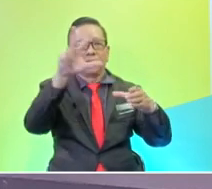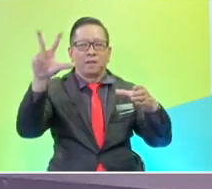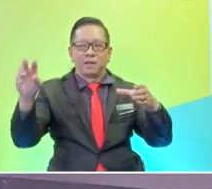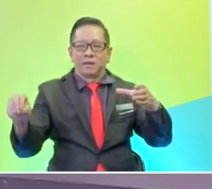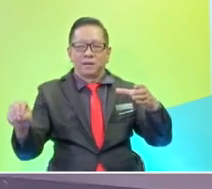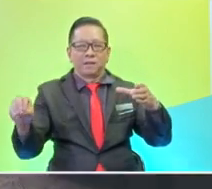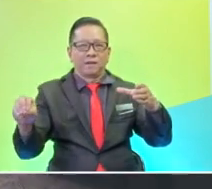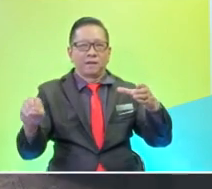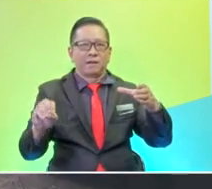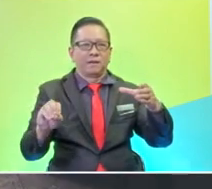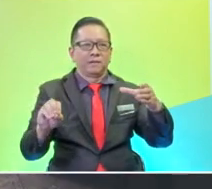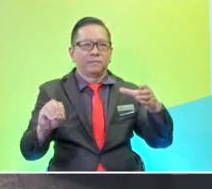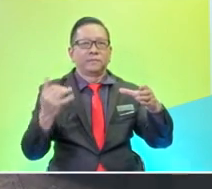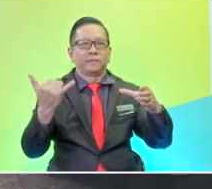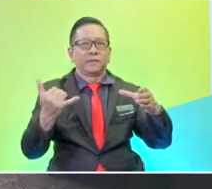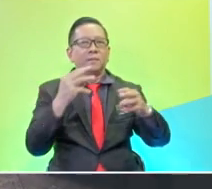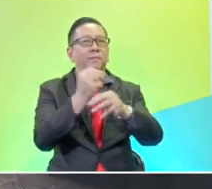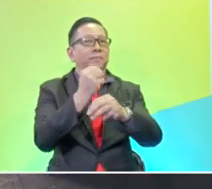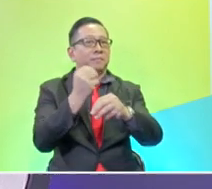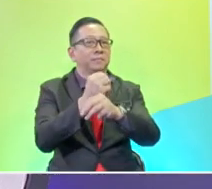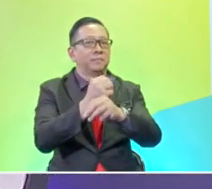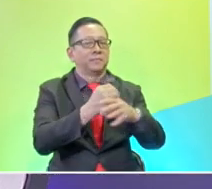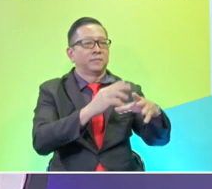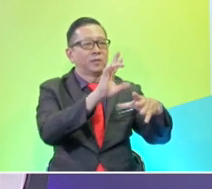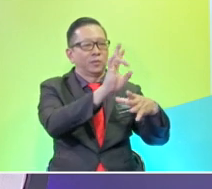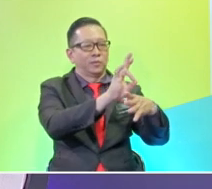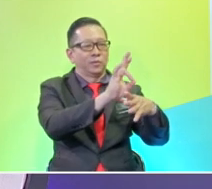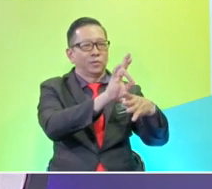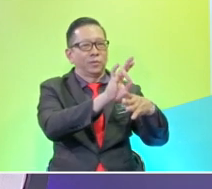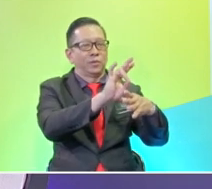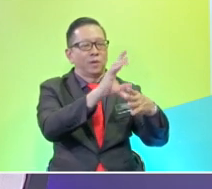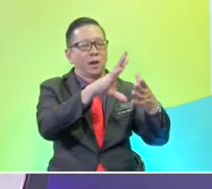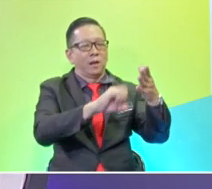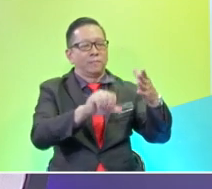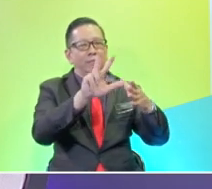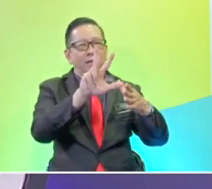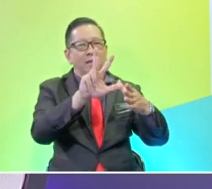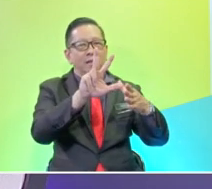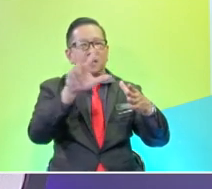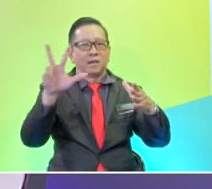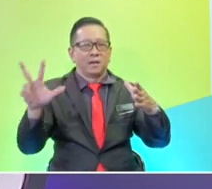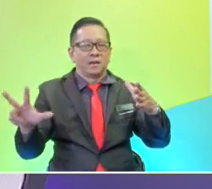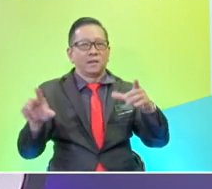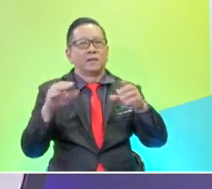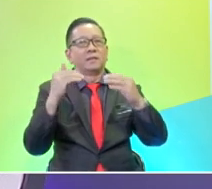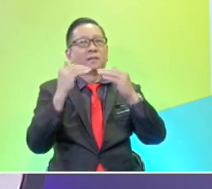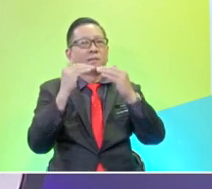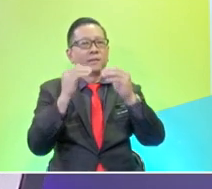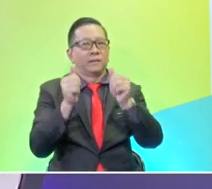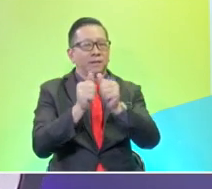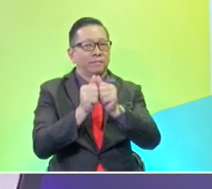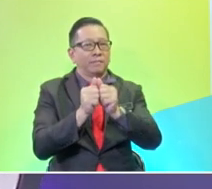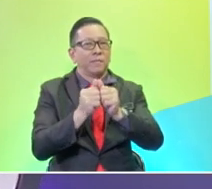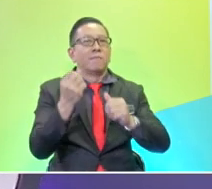bermainnya kita punya soalnya matematika kita ialah 7 bola 3 = tidak tahu